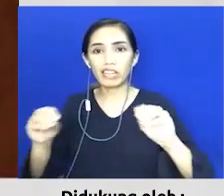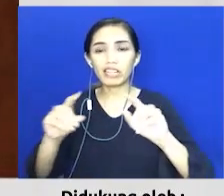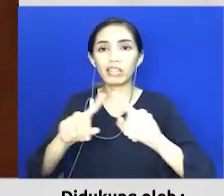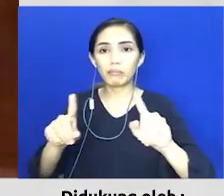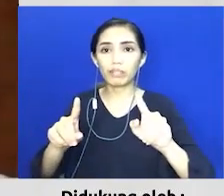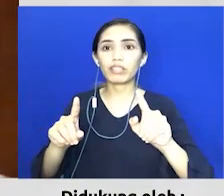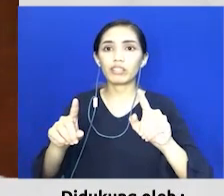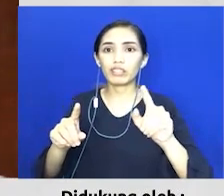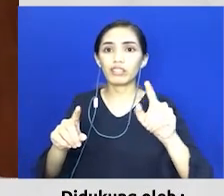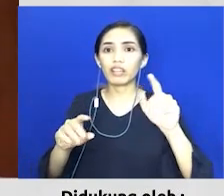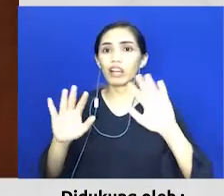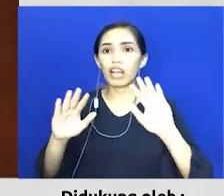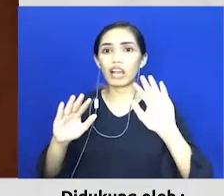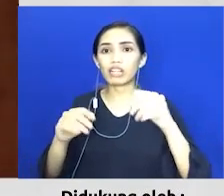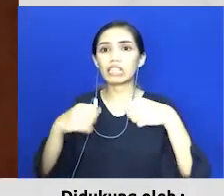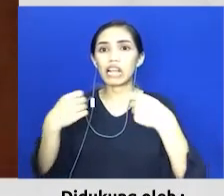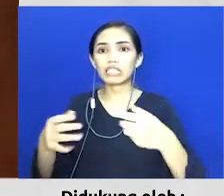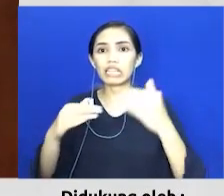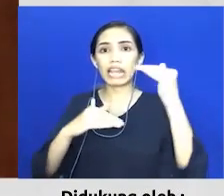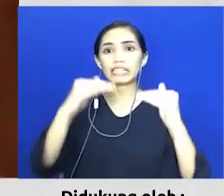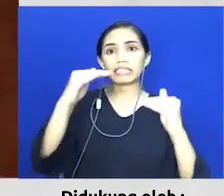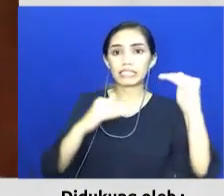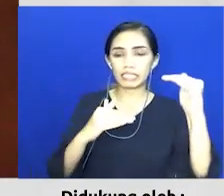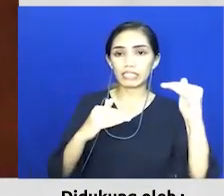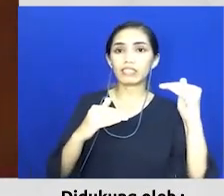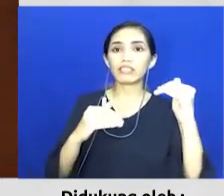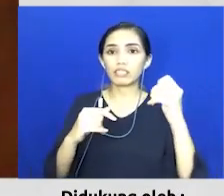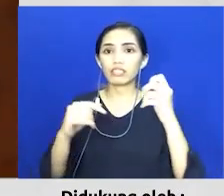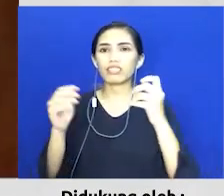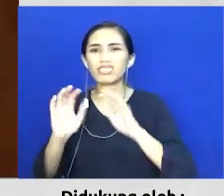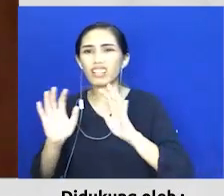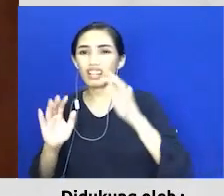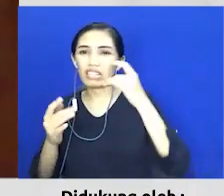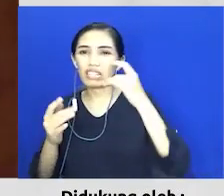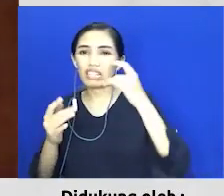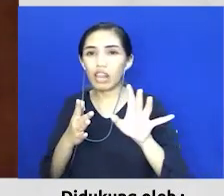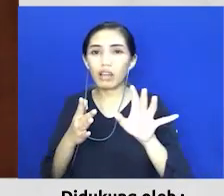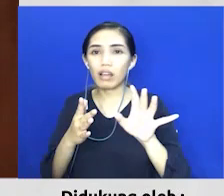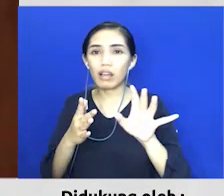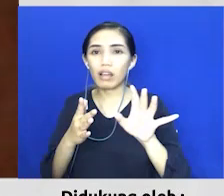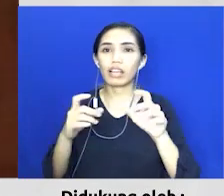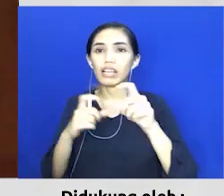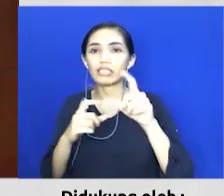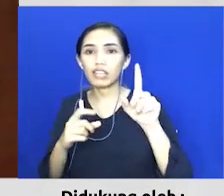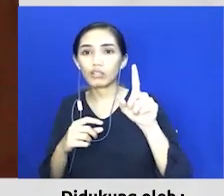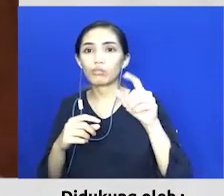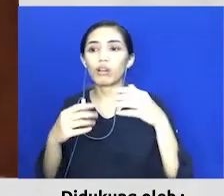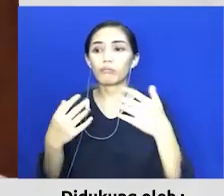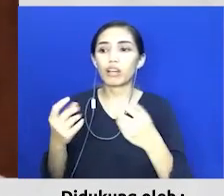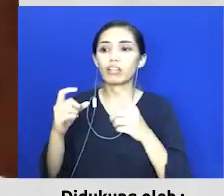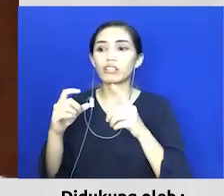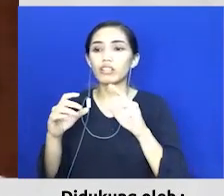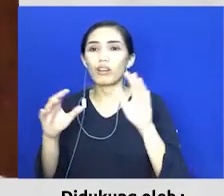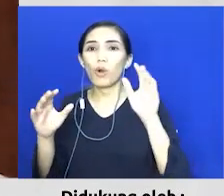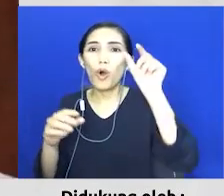dikenal komunikasi satu, tidak dikenal yang namanya Bachelor of Art, bahwa itu sama dengan Dr. Andes dan